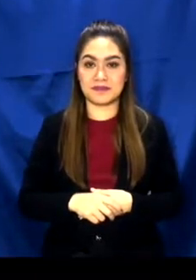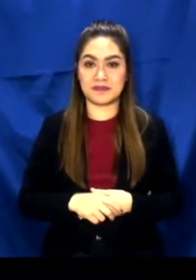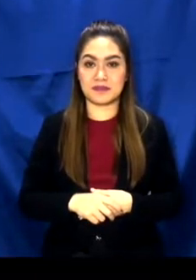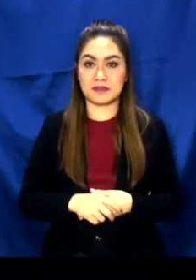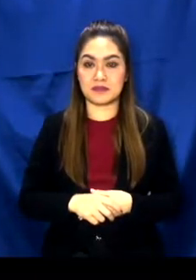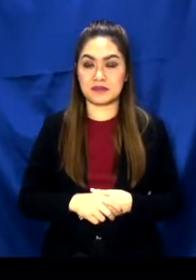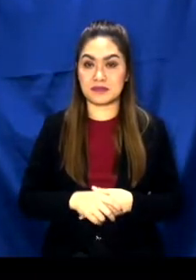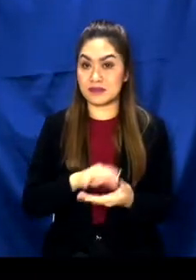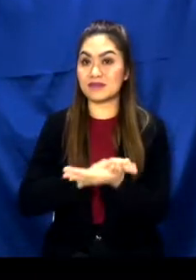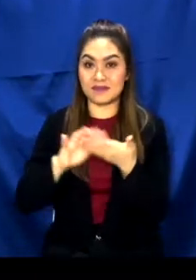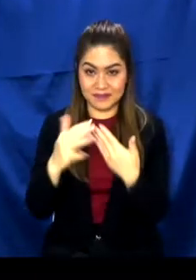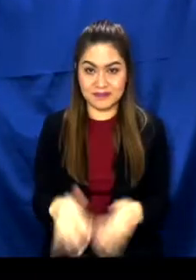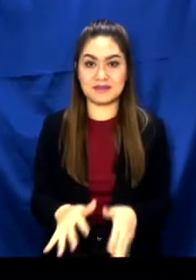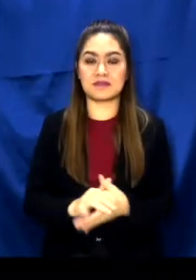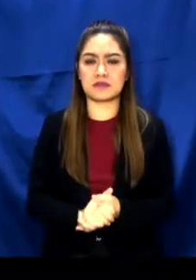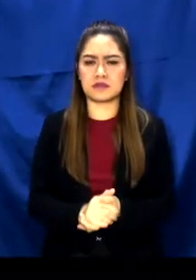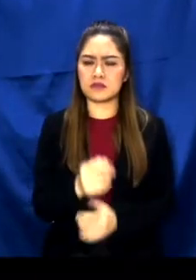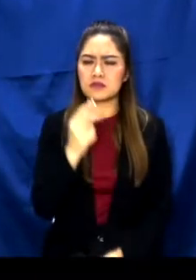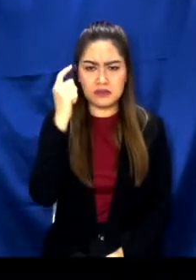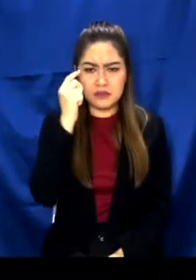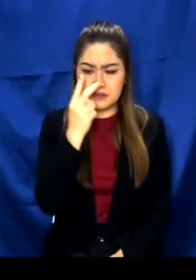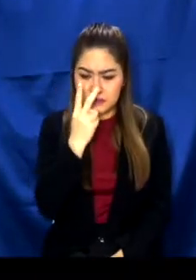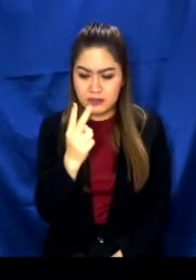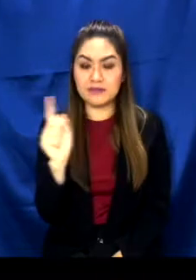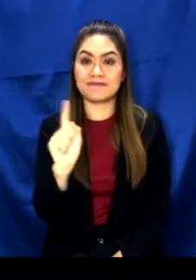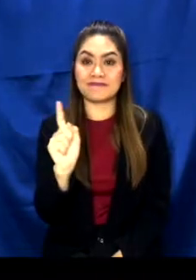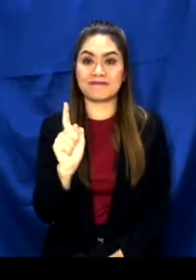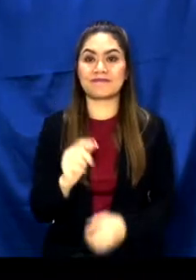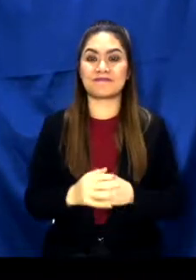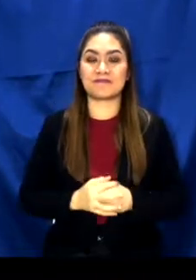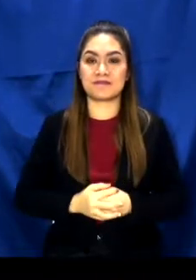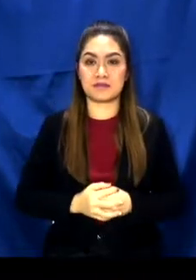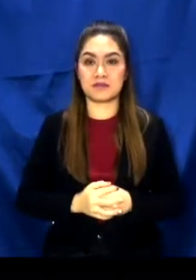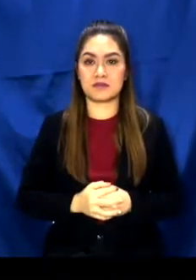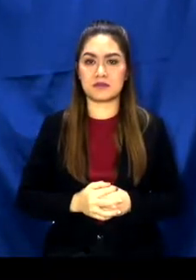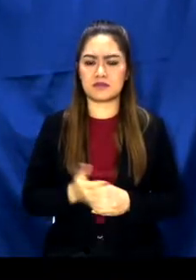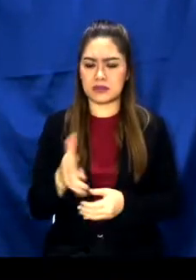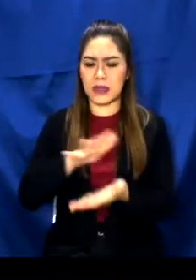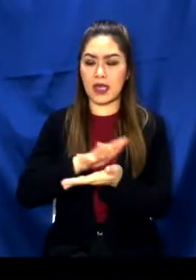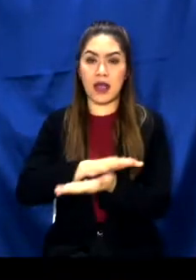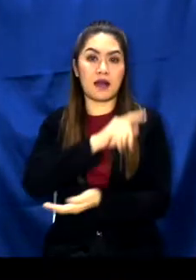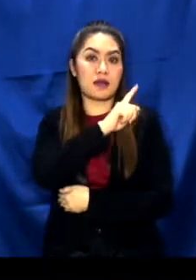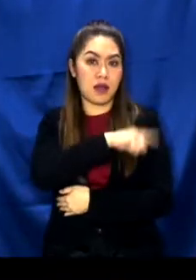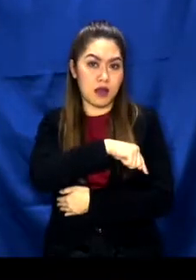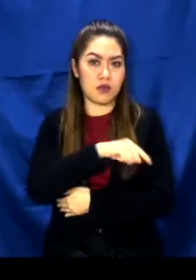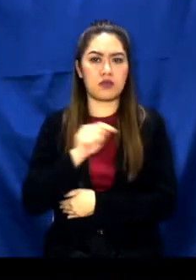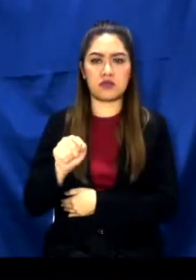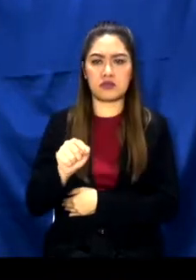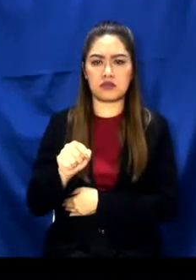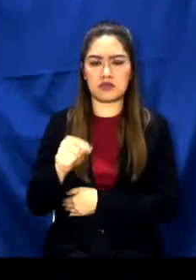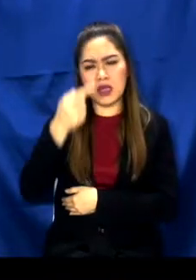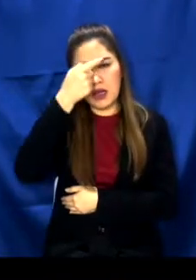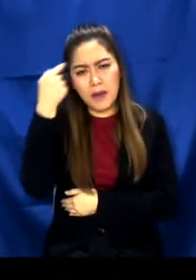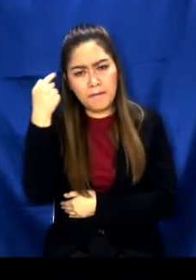พอจับลากมาแล้วนะคะเราจะเห็นว่าตรงเนี้ยกระดาษสีขาวตรงนี้ค่ะกับขอบสีดำตร